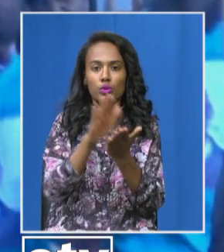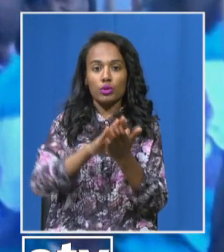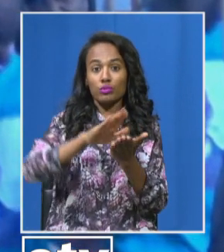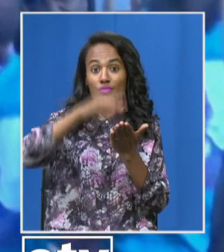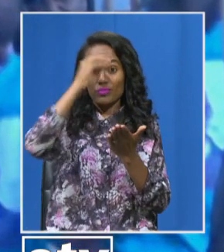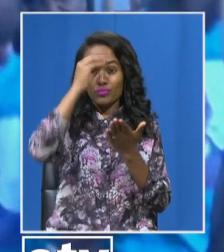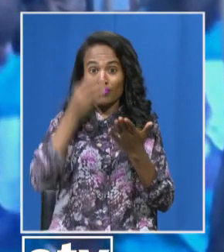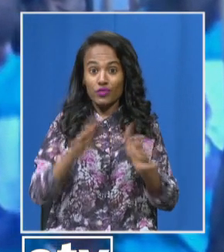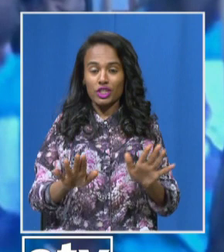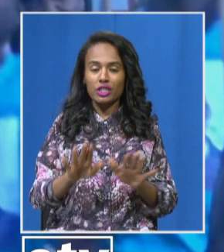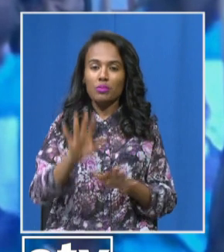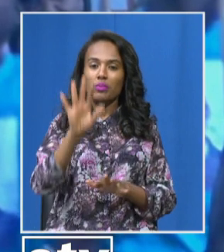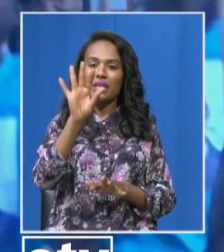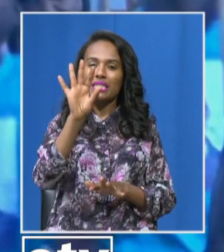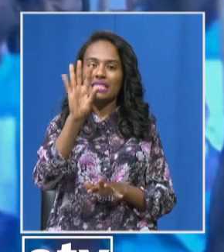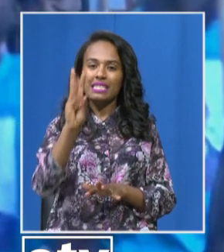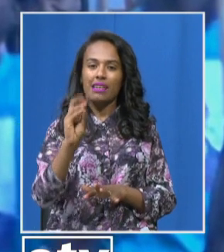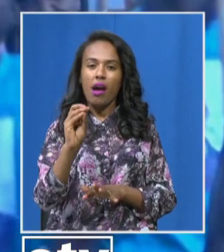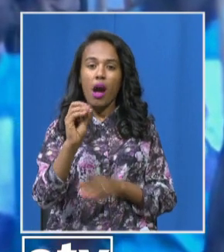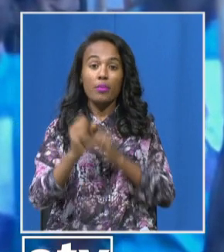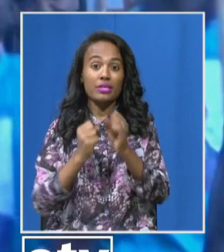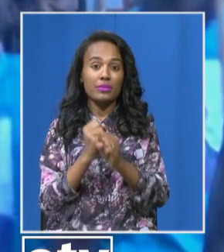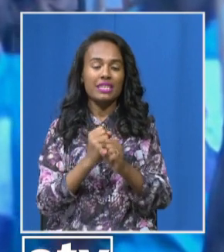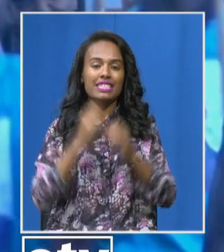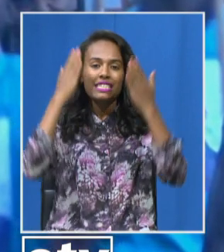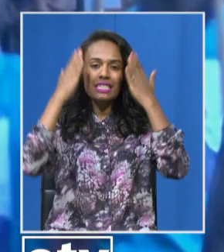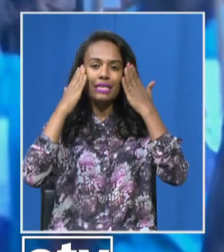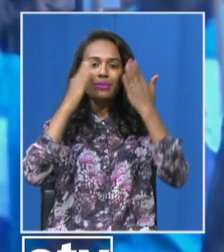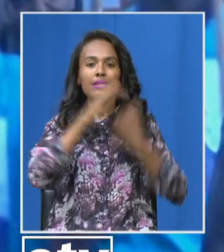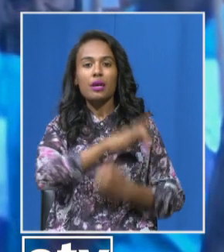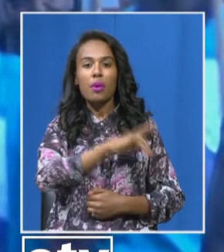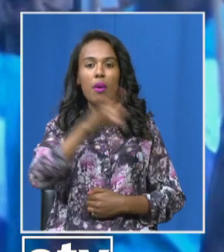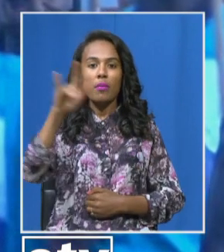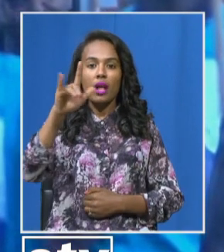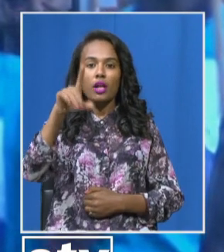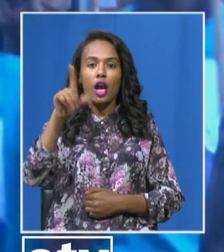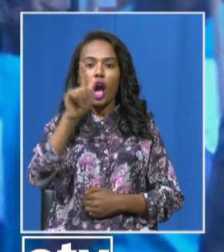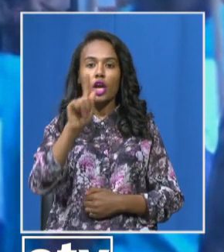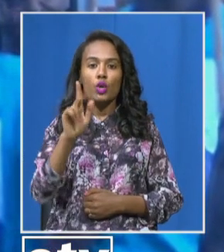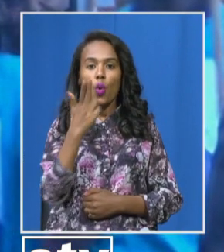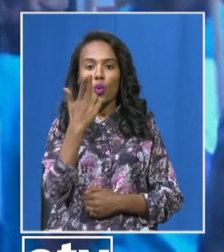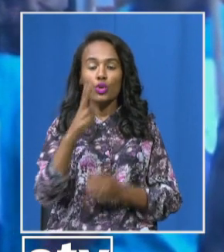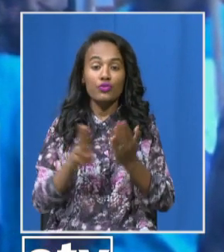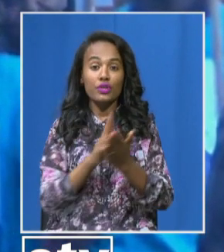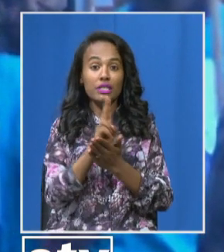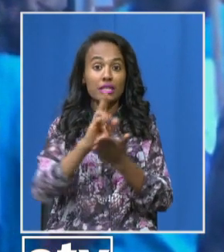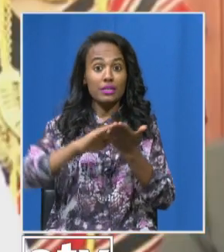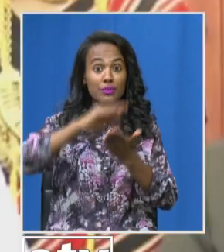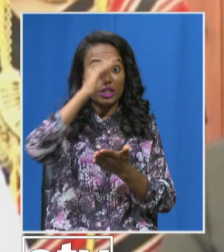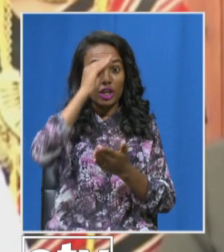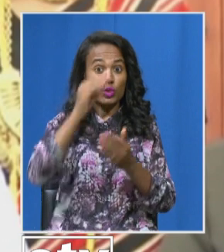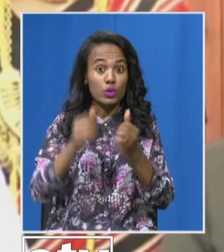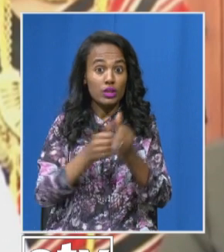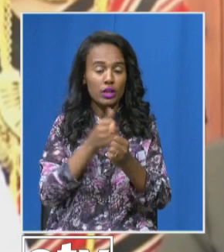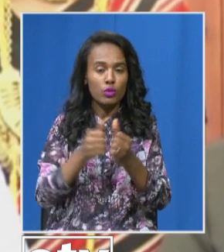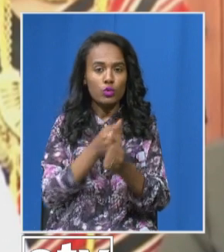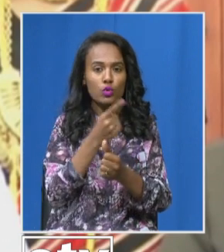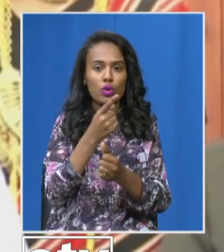ተምረዋል። በ1960 ወደ ግብጽ በማምራት በካይሮ ዩኒቨርሲቲ ትምህርታቸውን የተከታተሉ ሲሆን